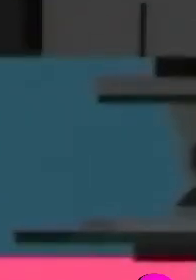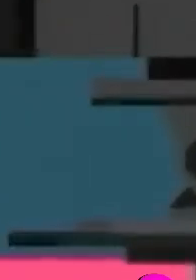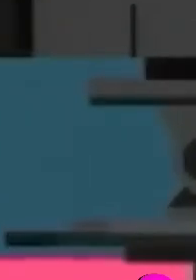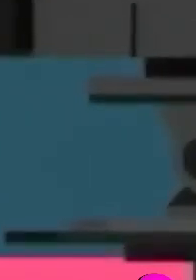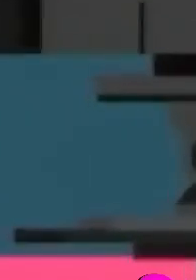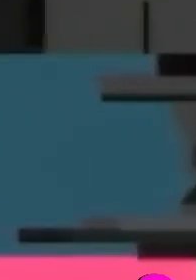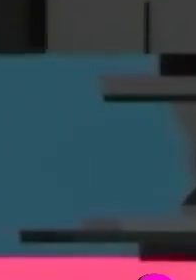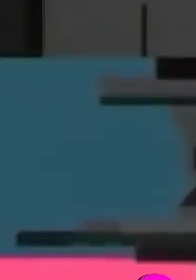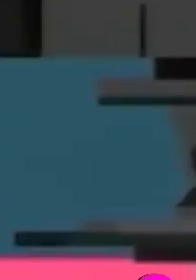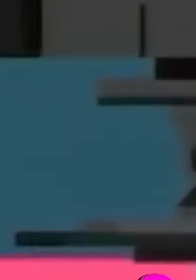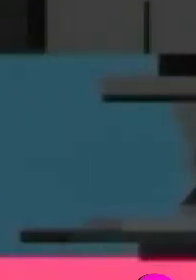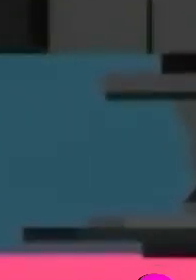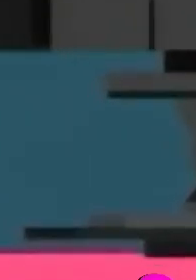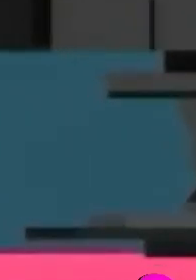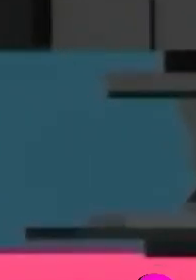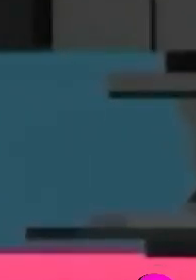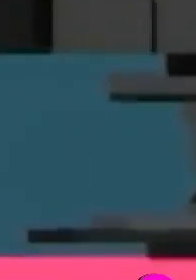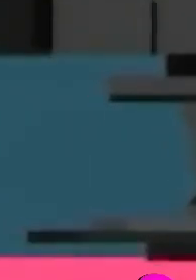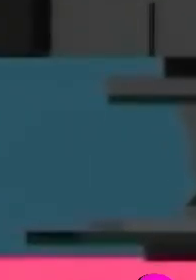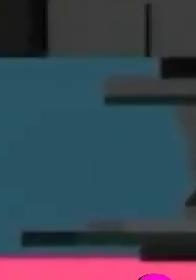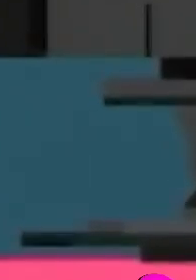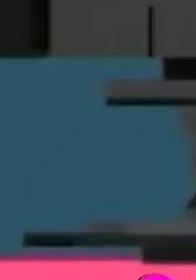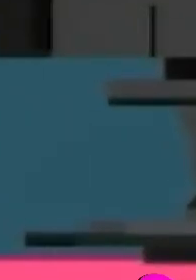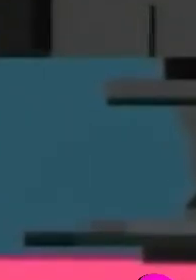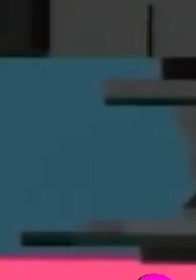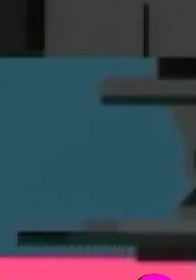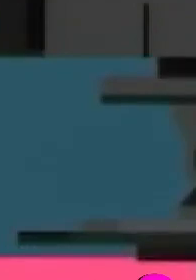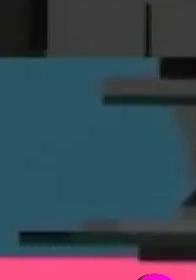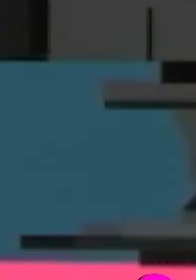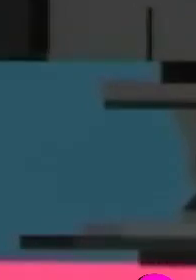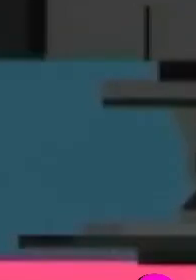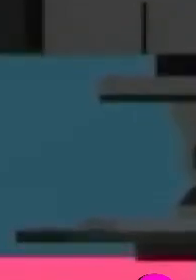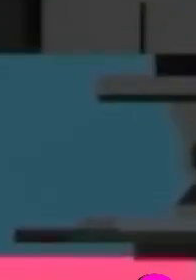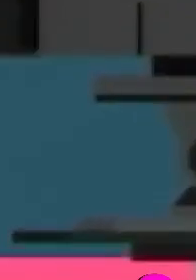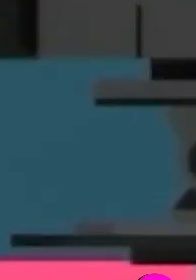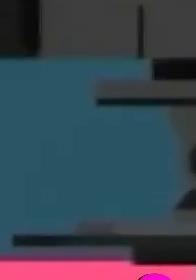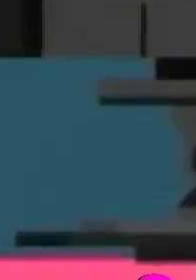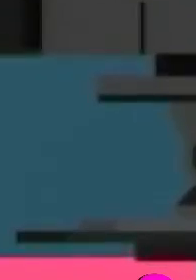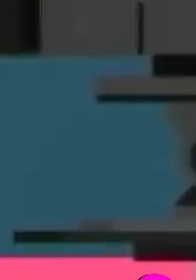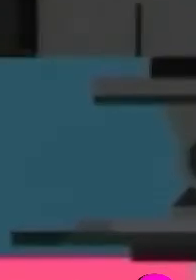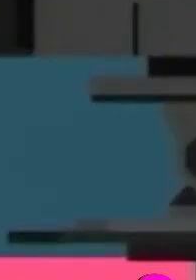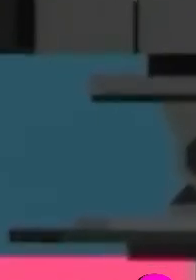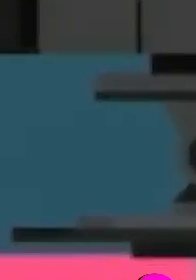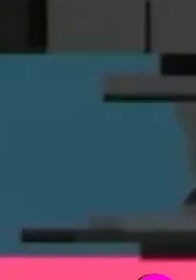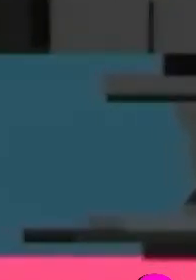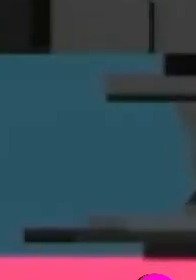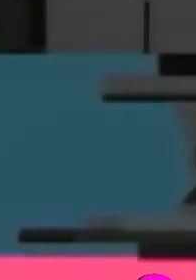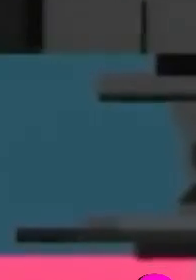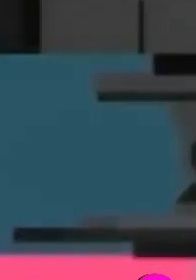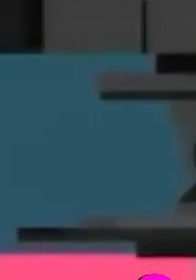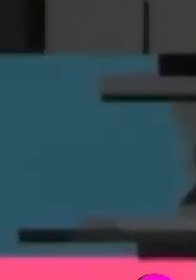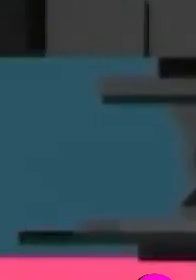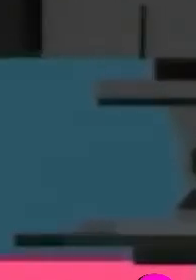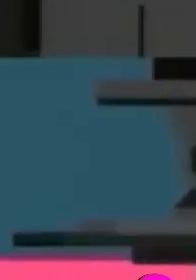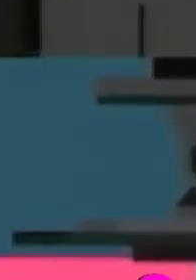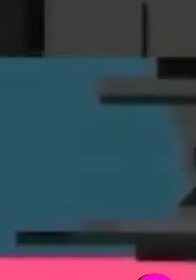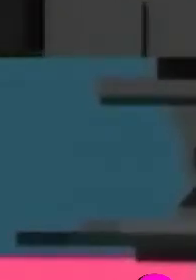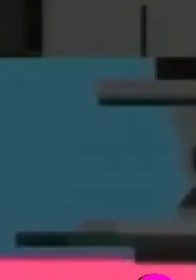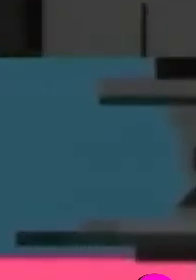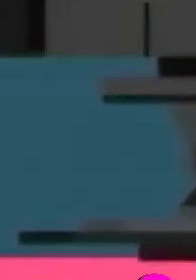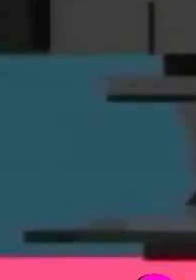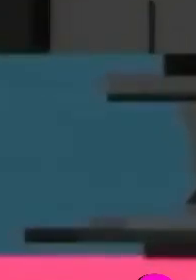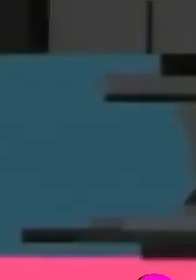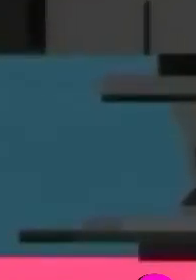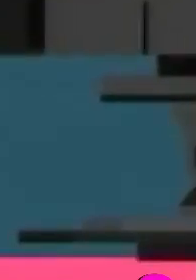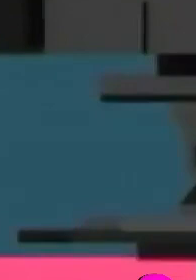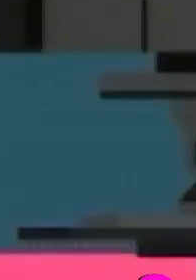هي ومي، هي ومي، لو وقتك اللي بتستني. هي ومين، هي ومين، ما